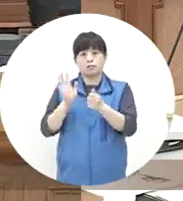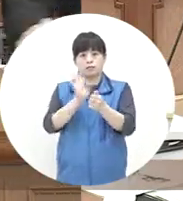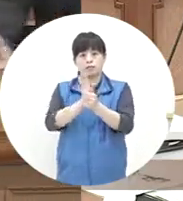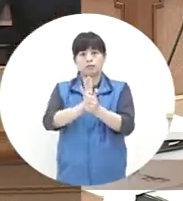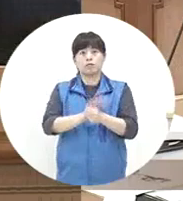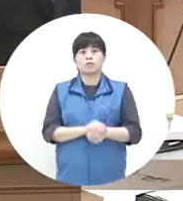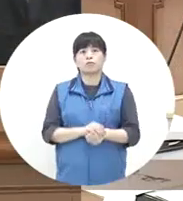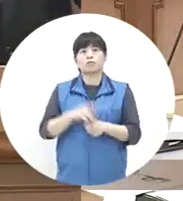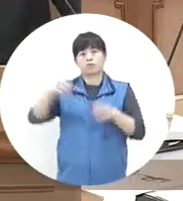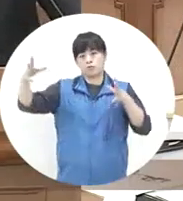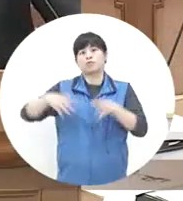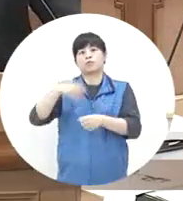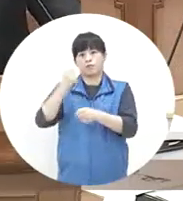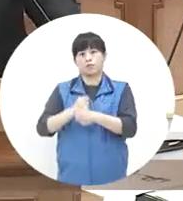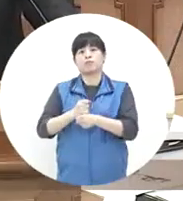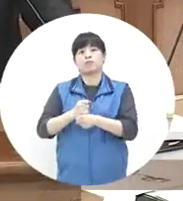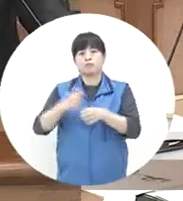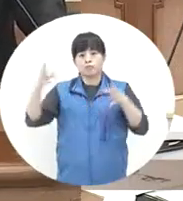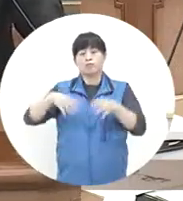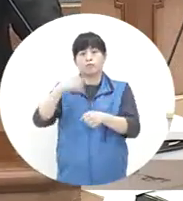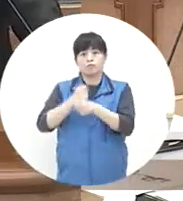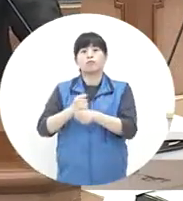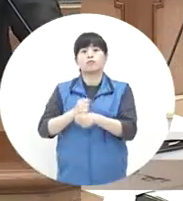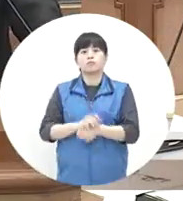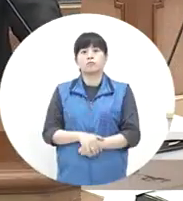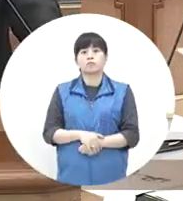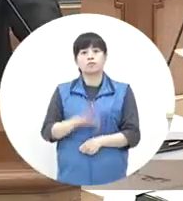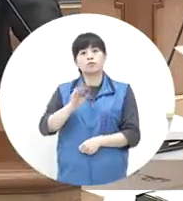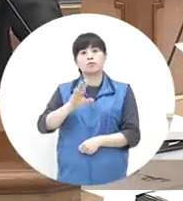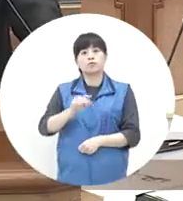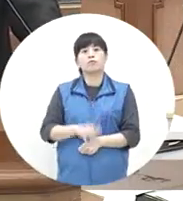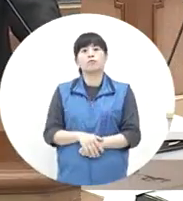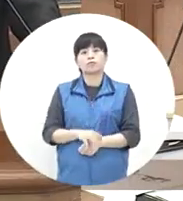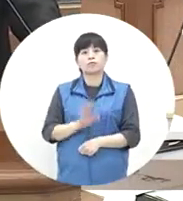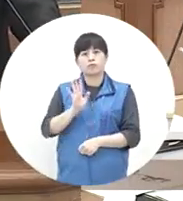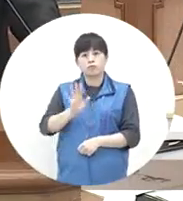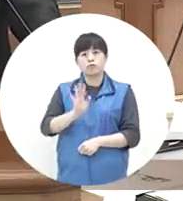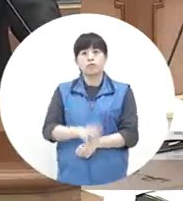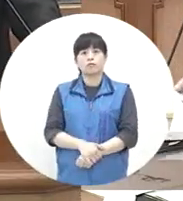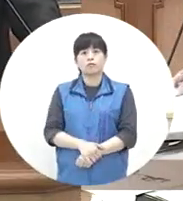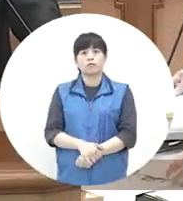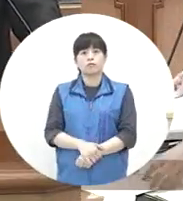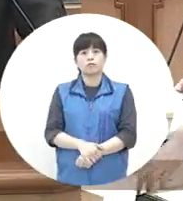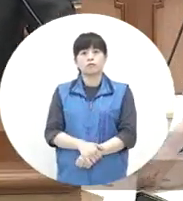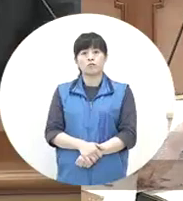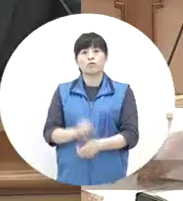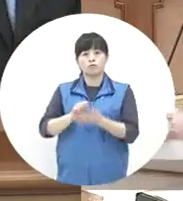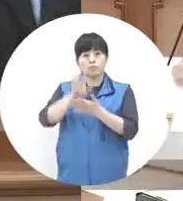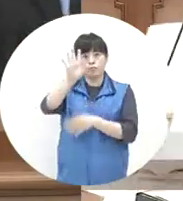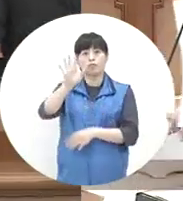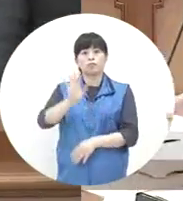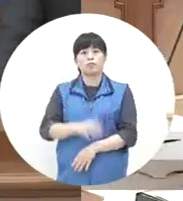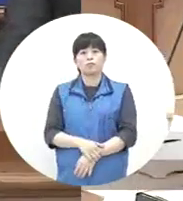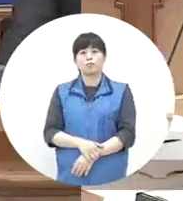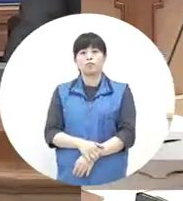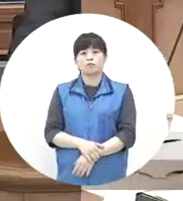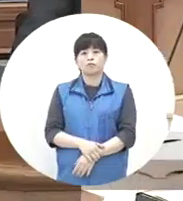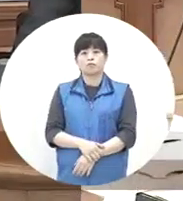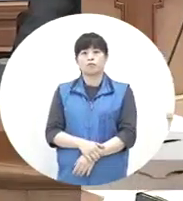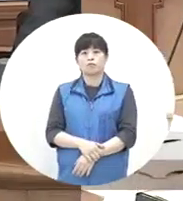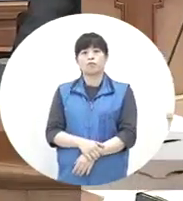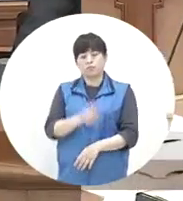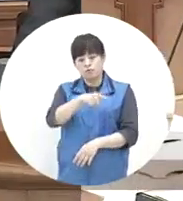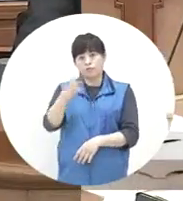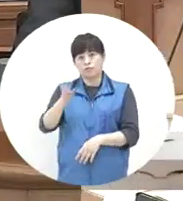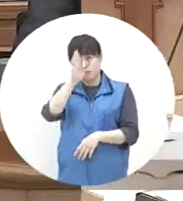起合作的 啦？是不是 一起合作？ 有没有？ 有跟议座报告。其实，在我们原来， 接下来我要请